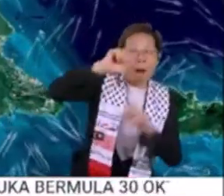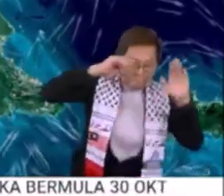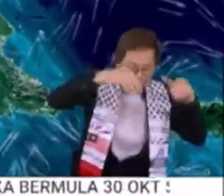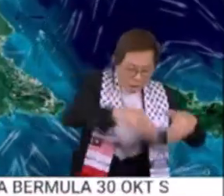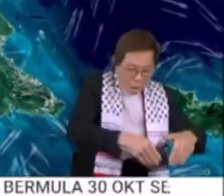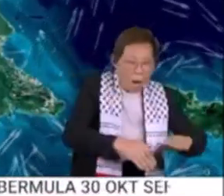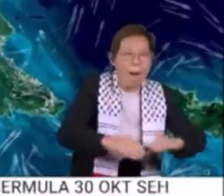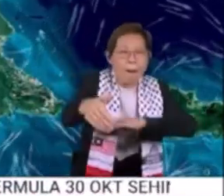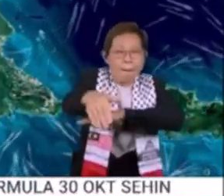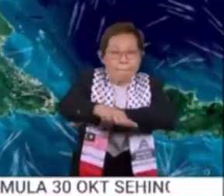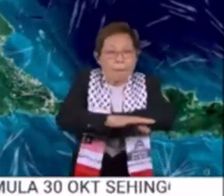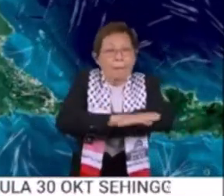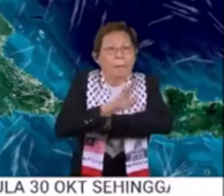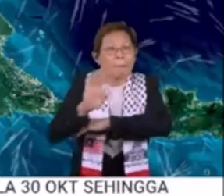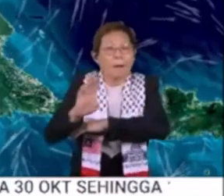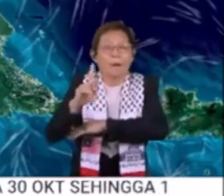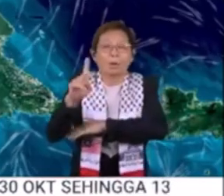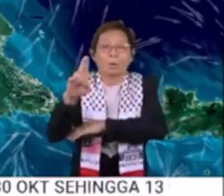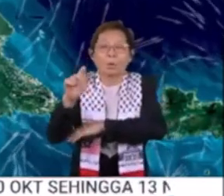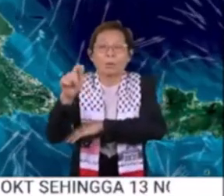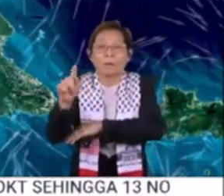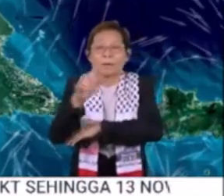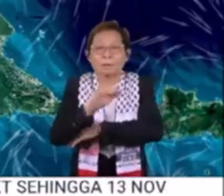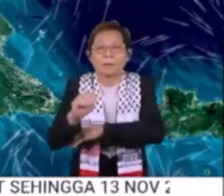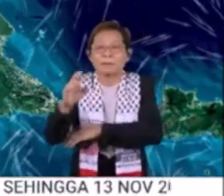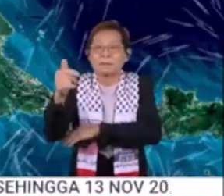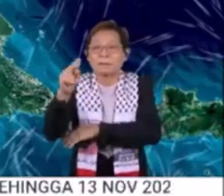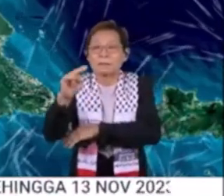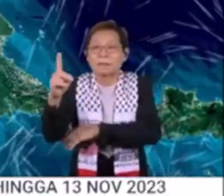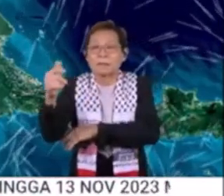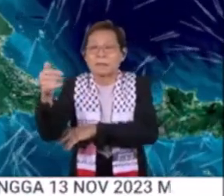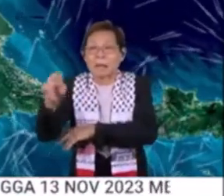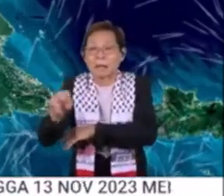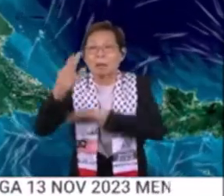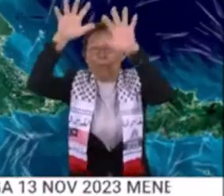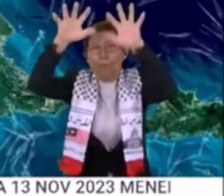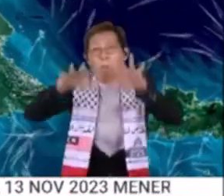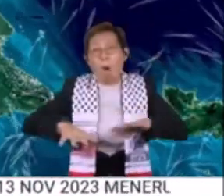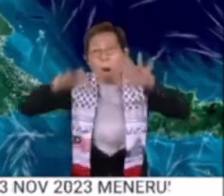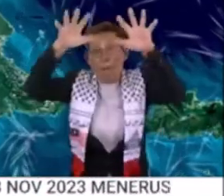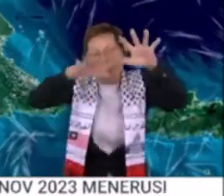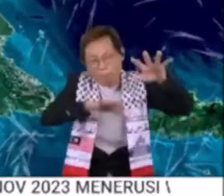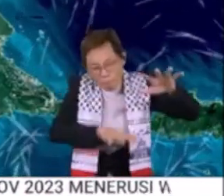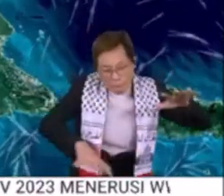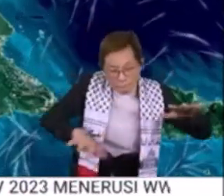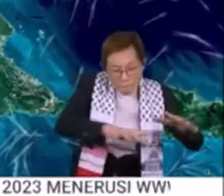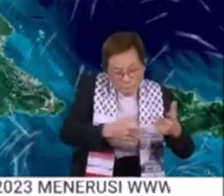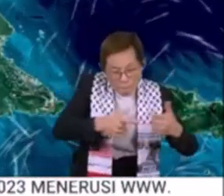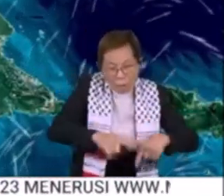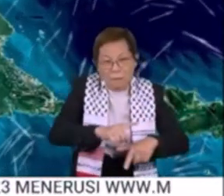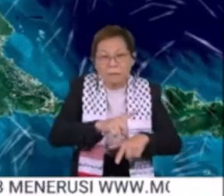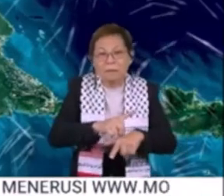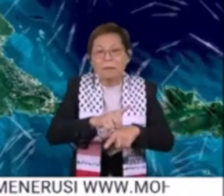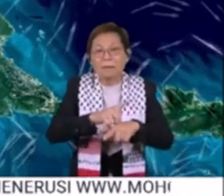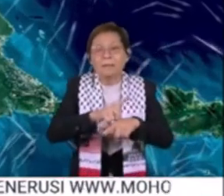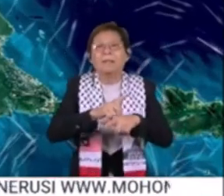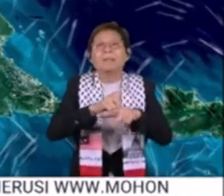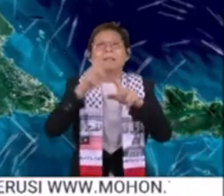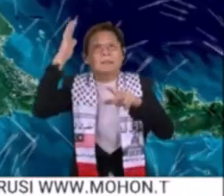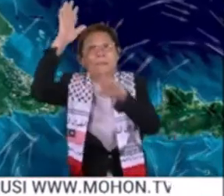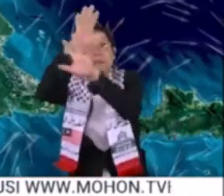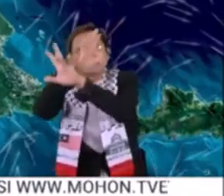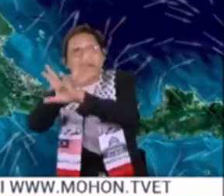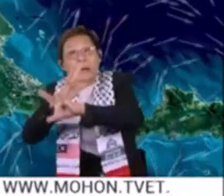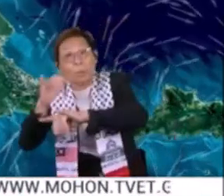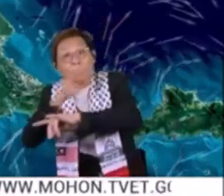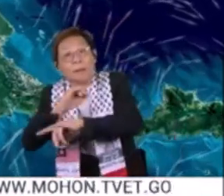sekitar bahagian Pantai Barat, Kudat dan juga di bahagian Sandakan. Keadaan cuaca lembap terutama sekitar yang berlaku di bahagian pedalaman Sarawak